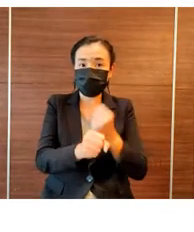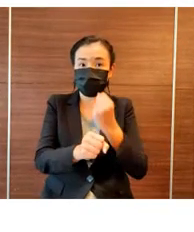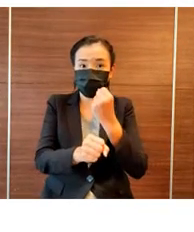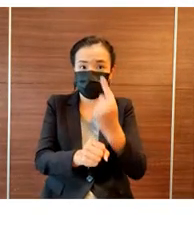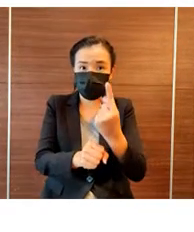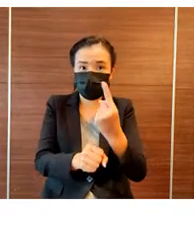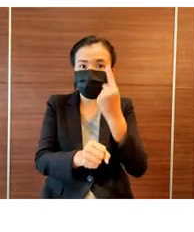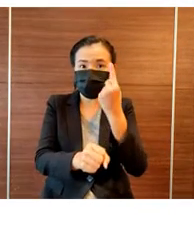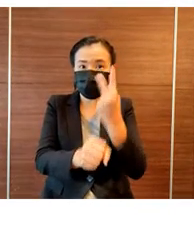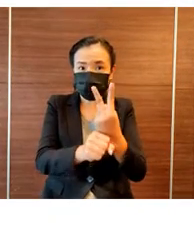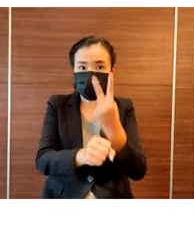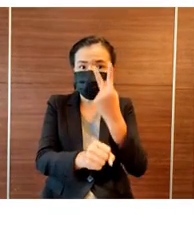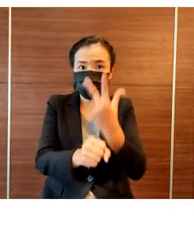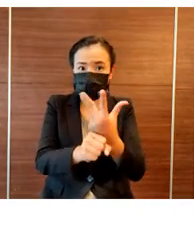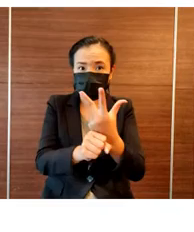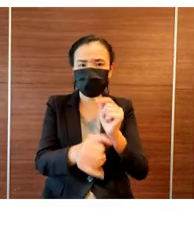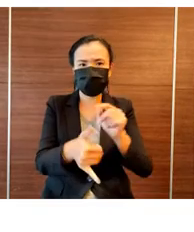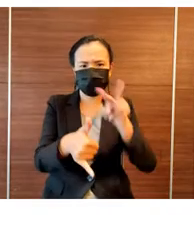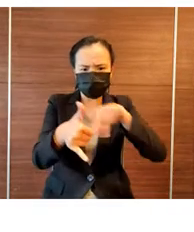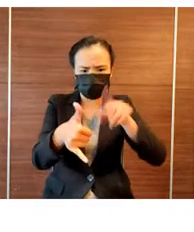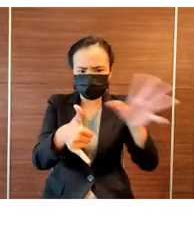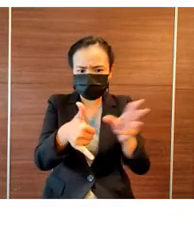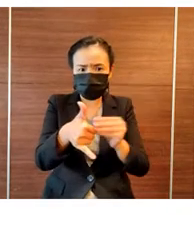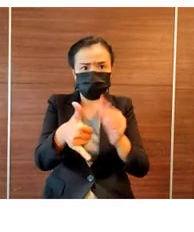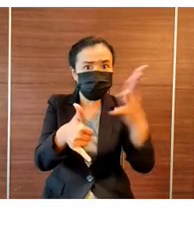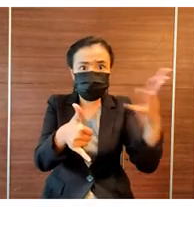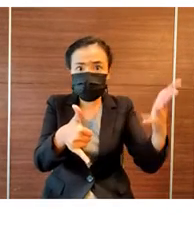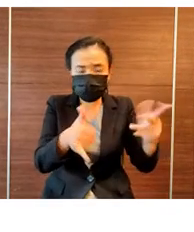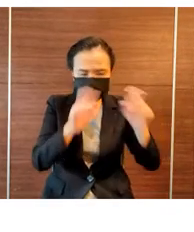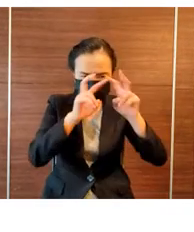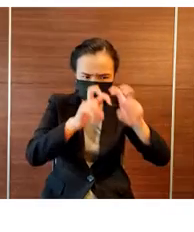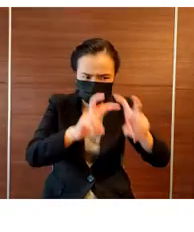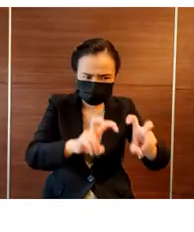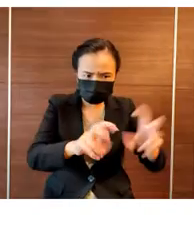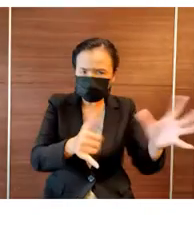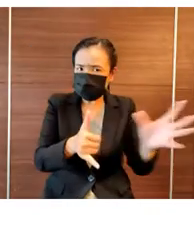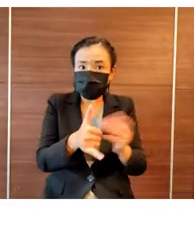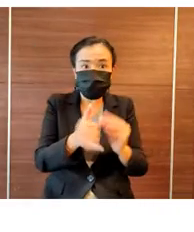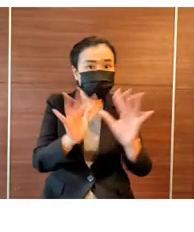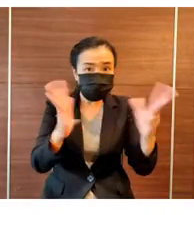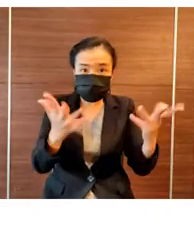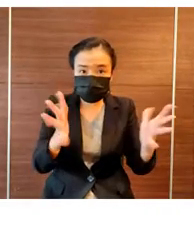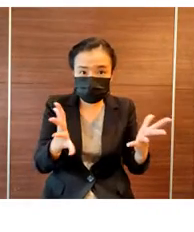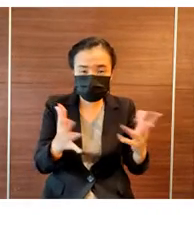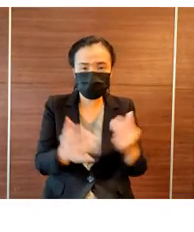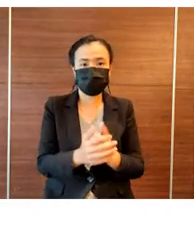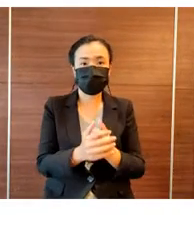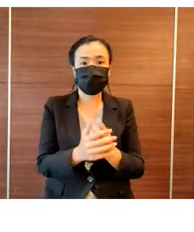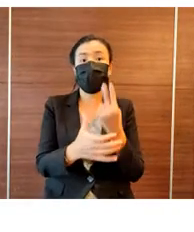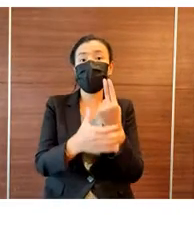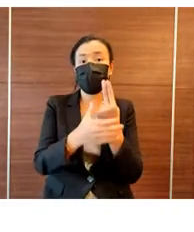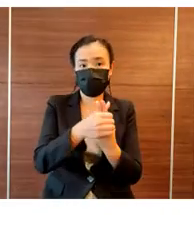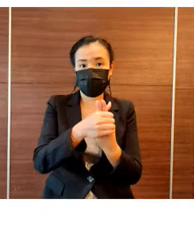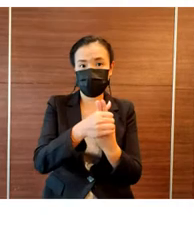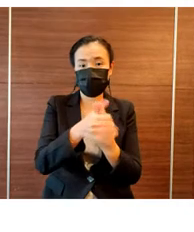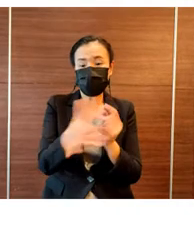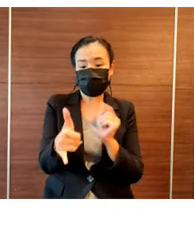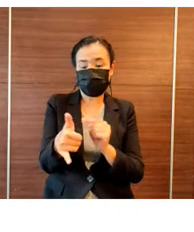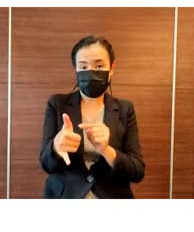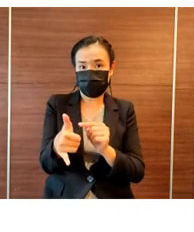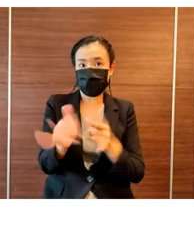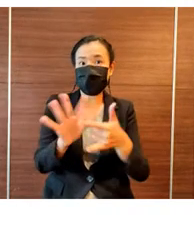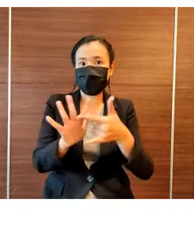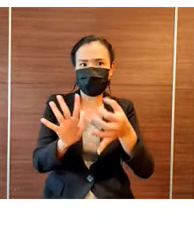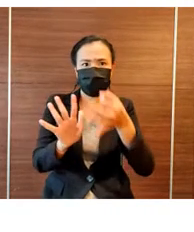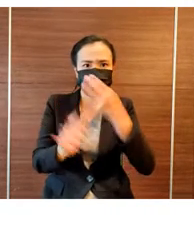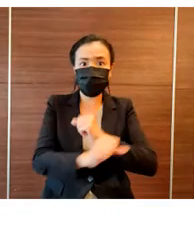ไม่มีใครติดเชื้อเลยสักคนเดียวตอนนี้ก็ยังหาอยู่ก็ยังไม่มีใครติดเชื้อนะครับนะตราบเท่าที่คู่ของเขาที่ติดเชื้อกินยาต้านอย่